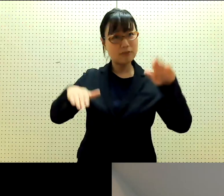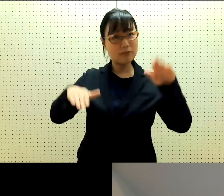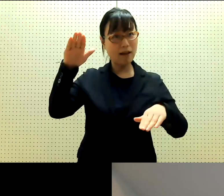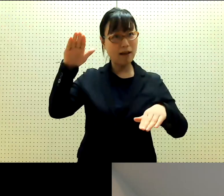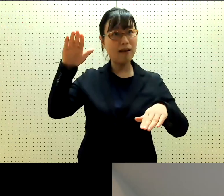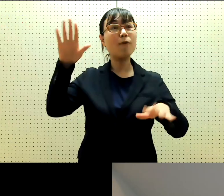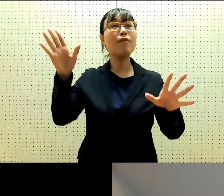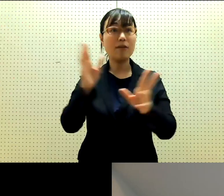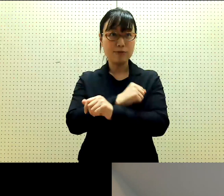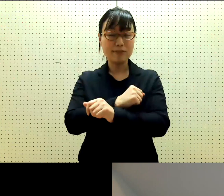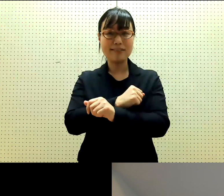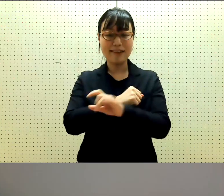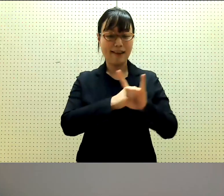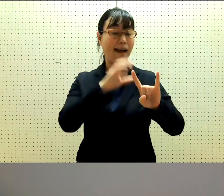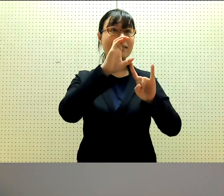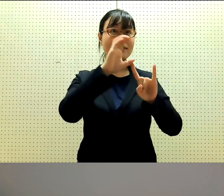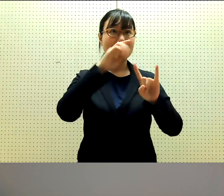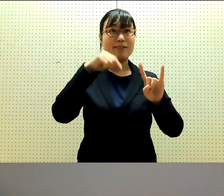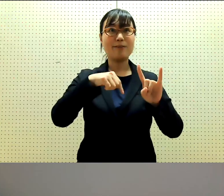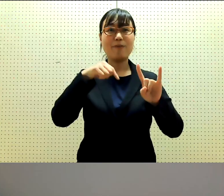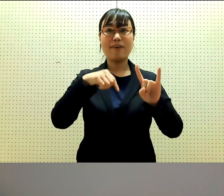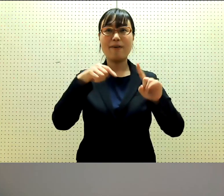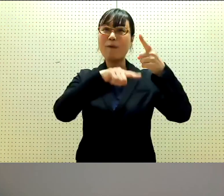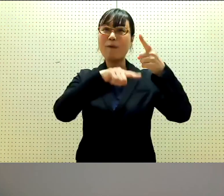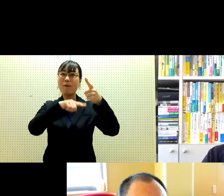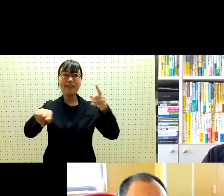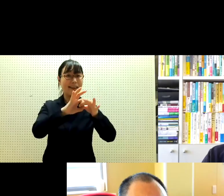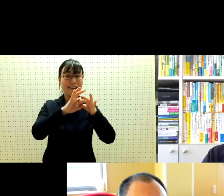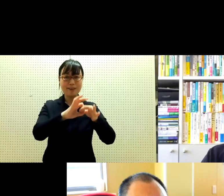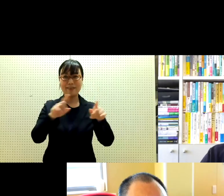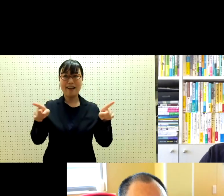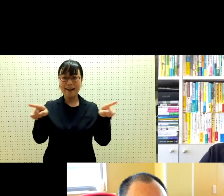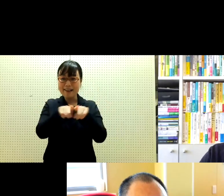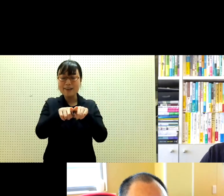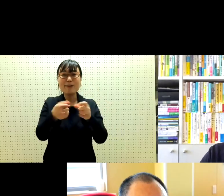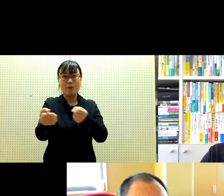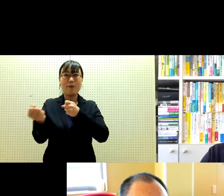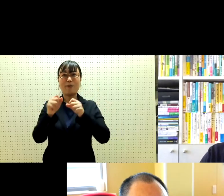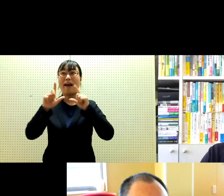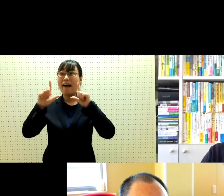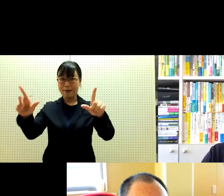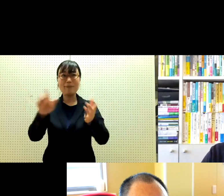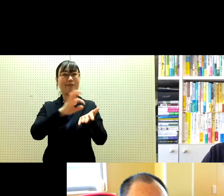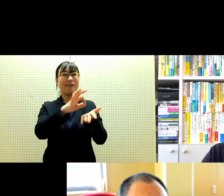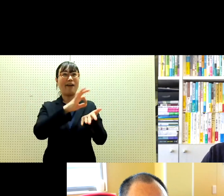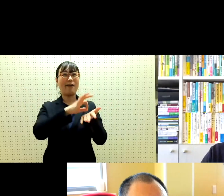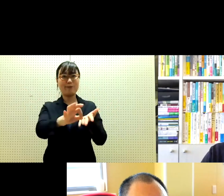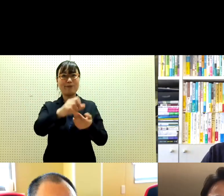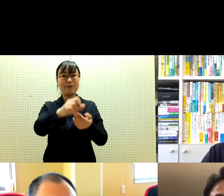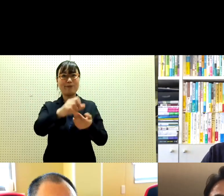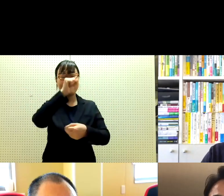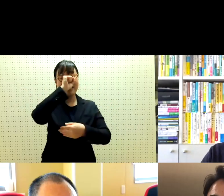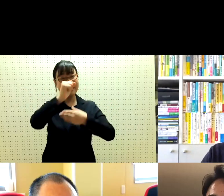を公的連絡や共有発表、そういったものに、活用していくと、そういったメリットに目を向けてい